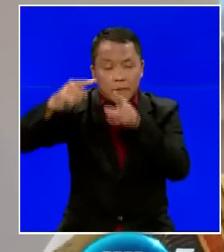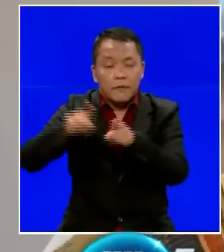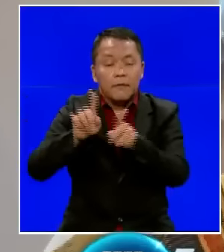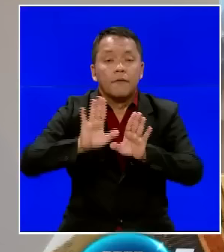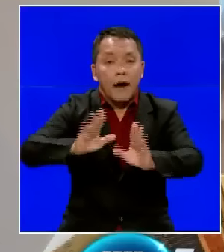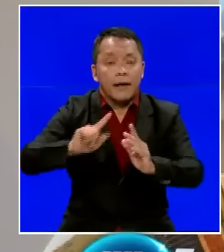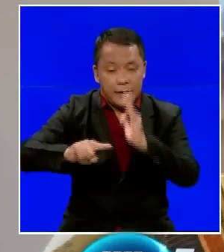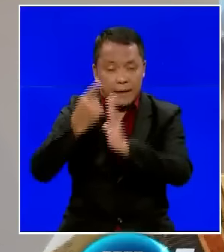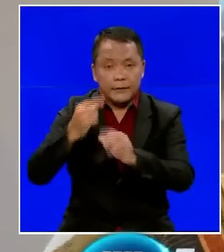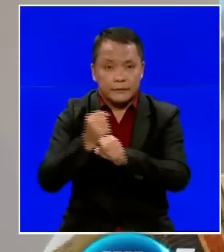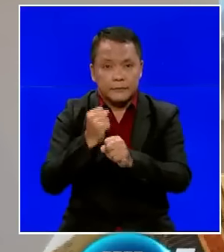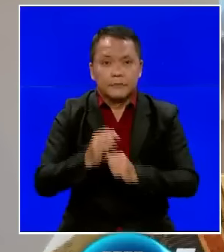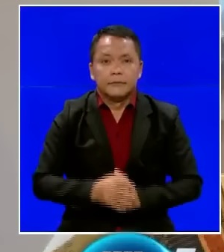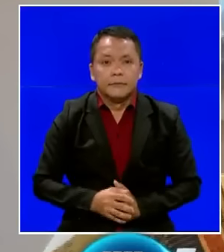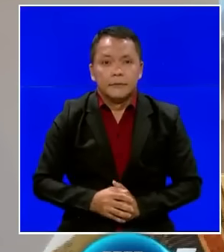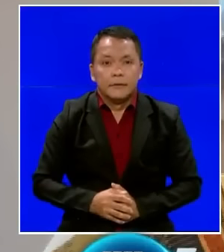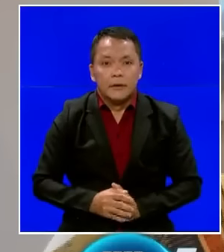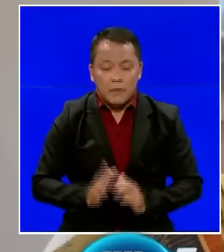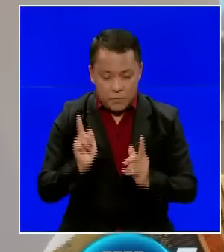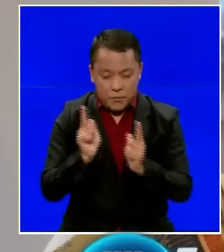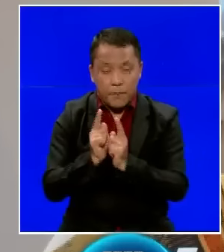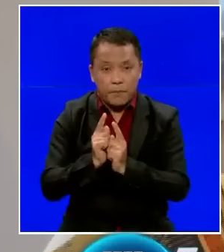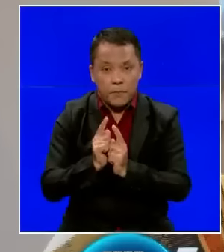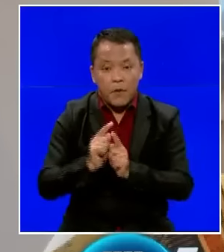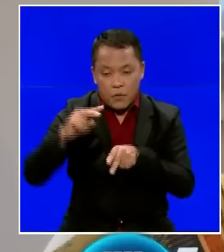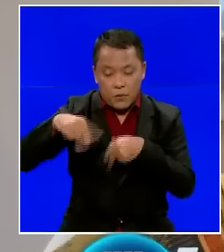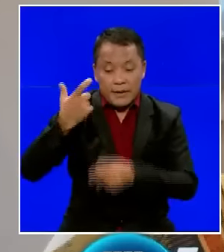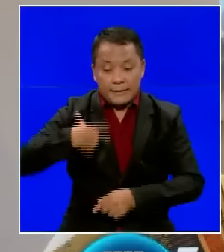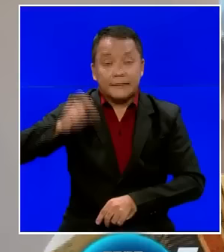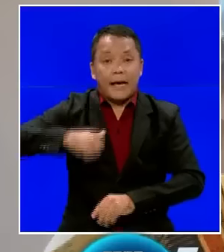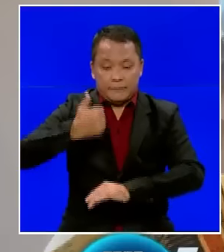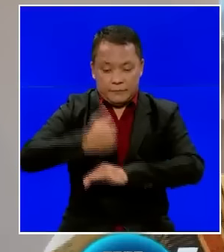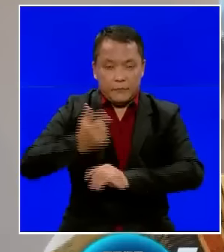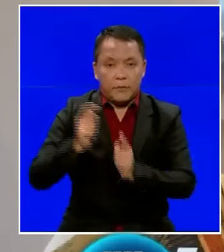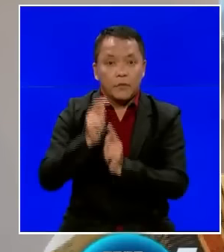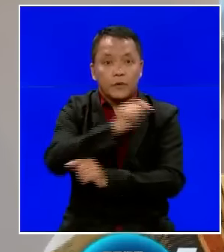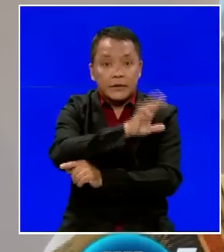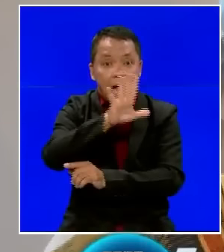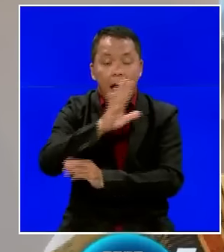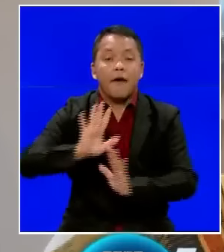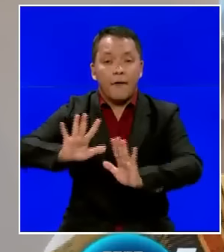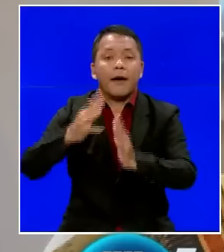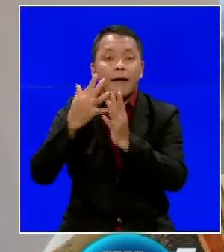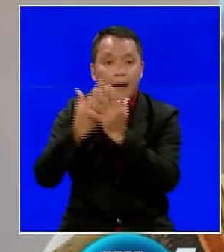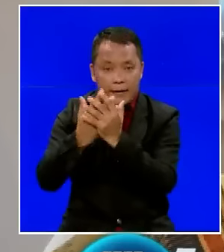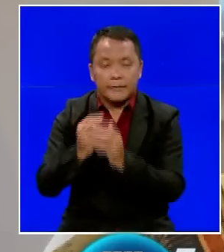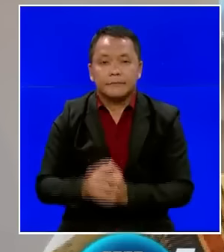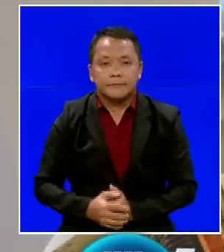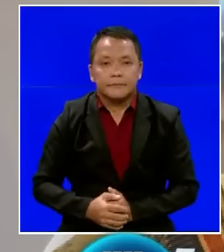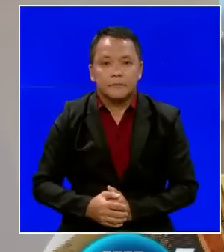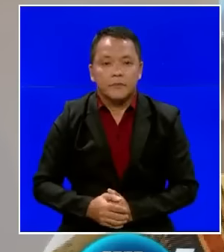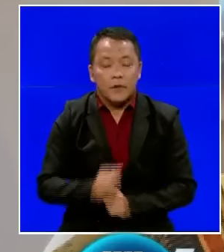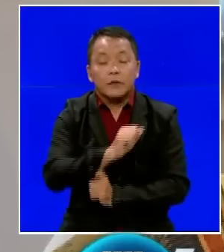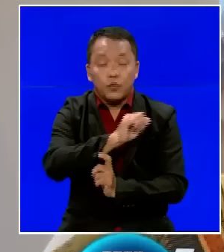แรกเนี่ยจะต้องไปปรากฏตัวต่อหน้าผู้พิพากษาวันที่5ก็ต้องไปฝากขังวัน